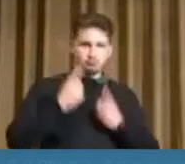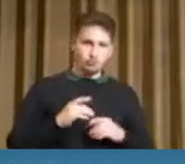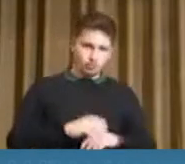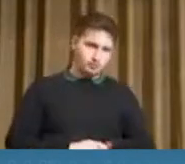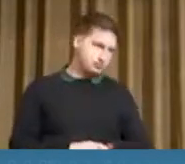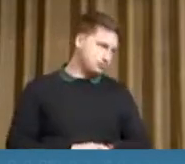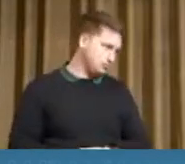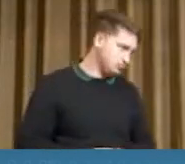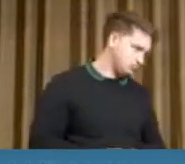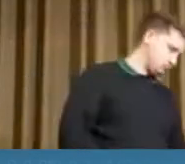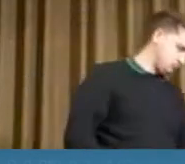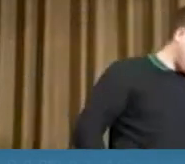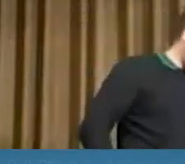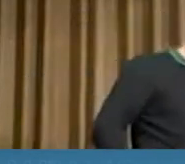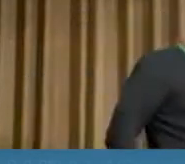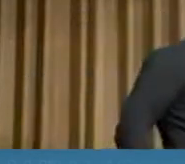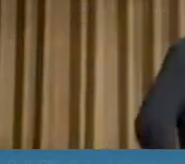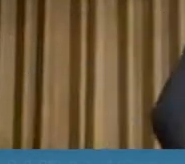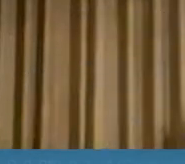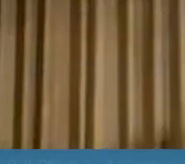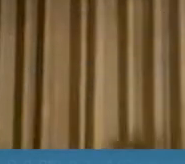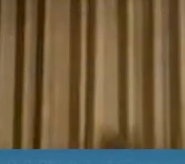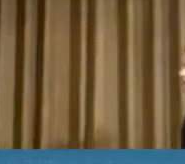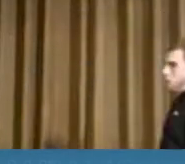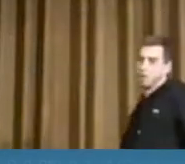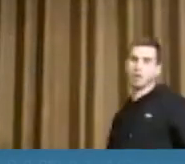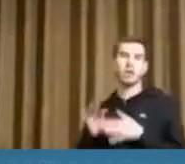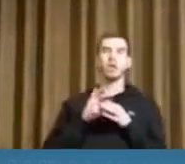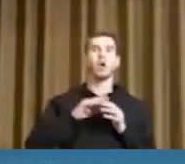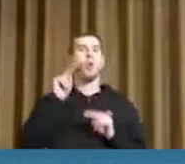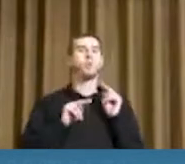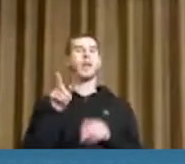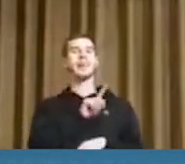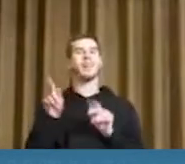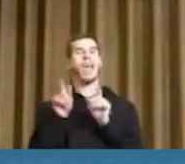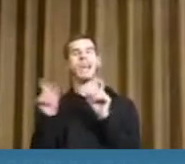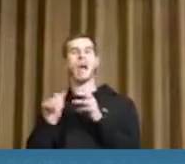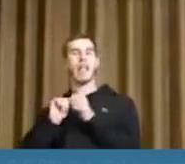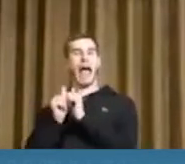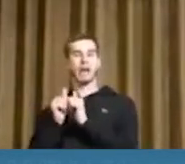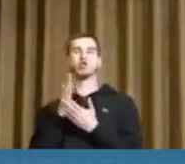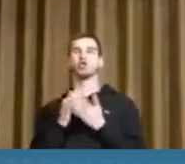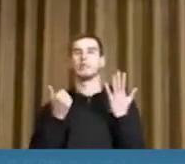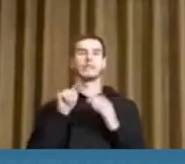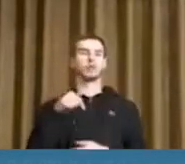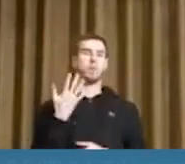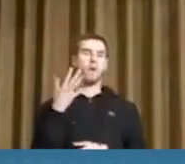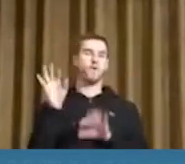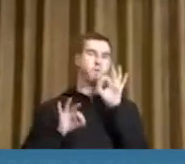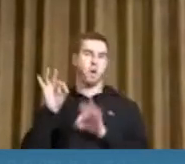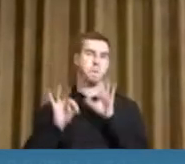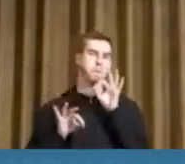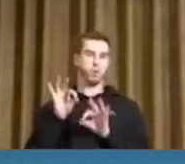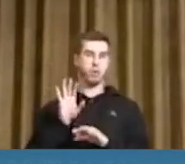Nicht-Kaderathleten waren fast alle mit Symptomen behaftet. Bei den Kaderathleten waren immer als 6,5% hatten nur einen